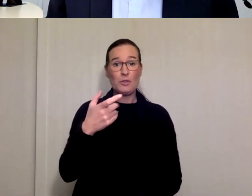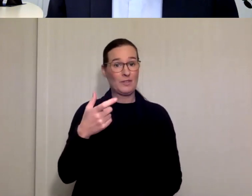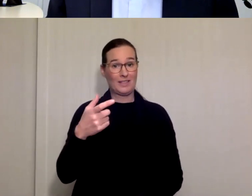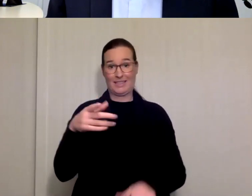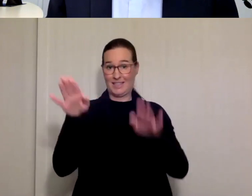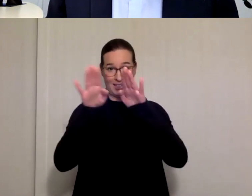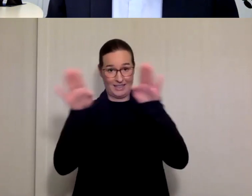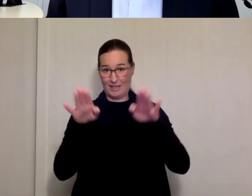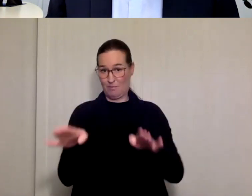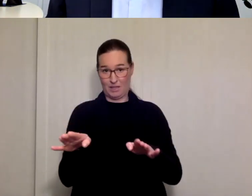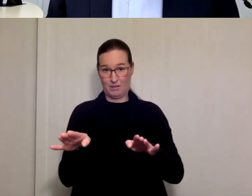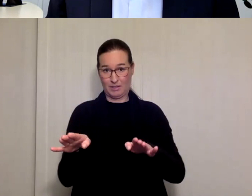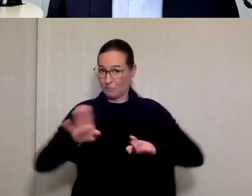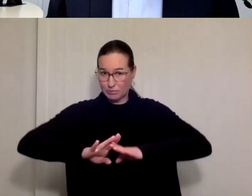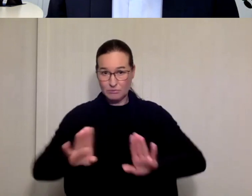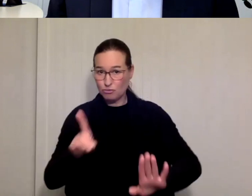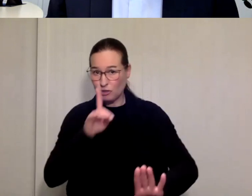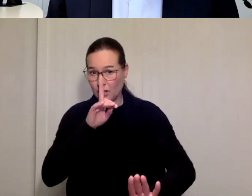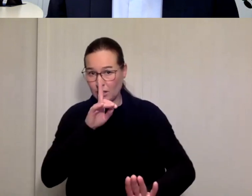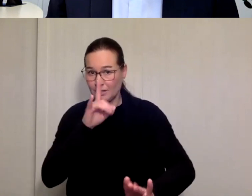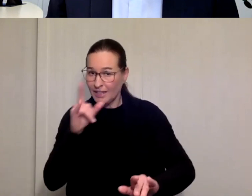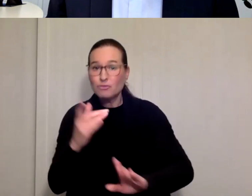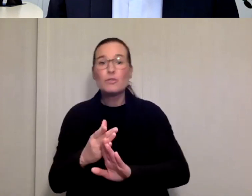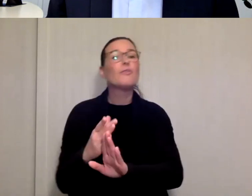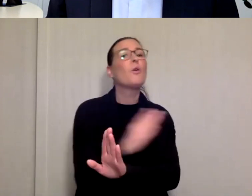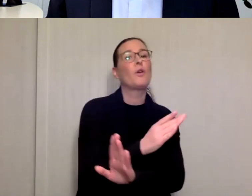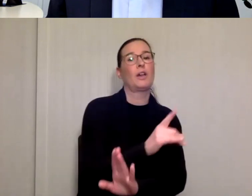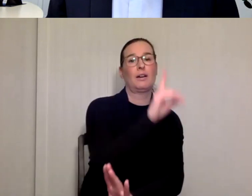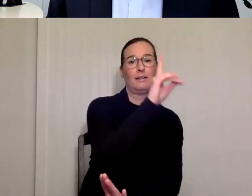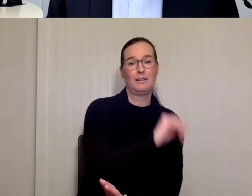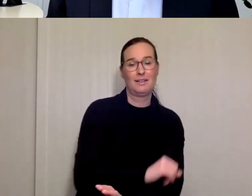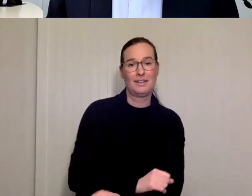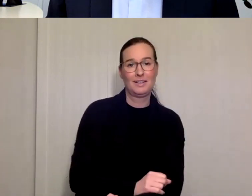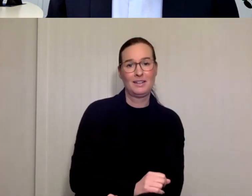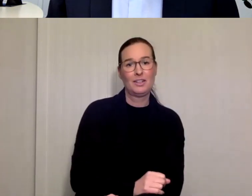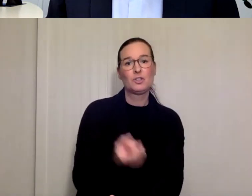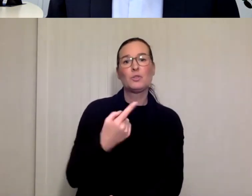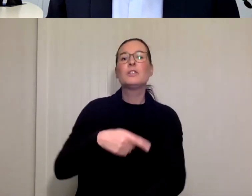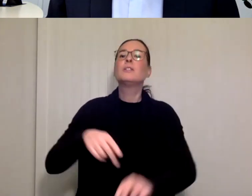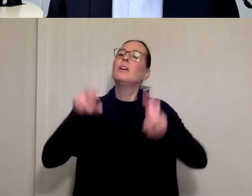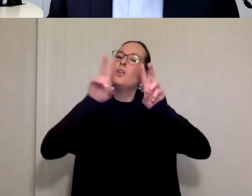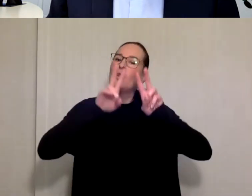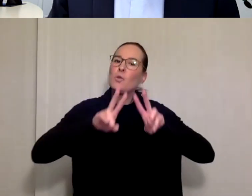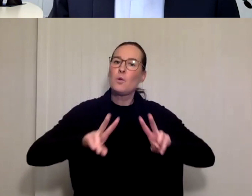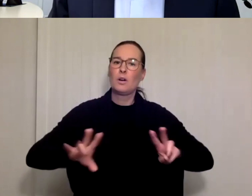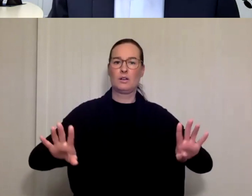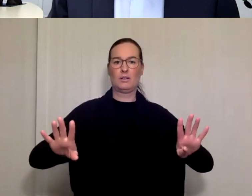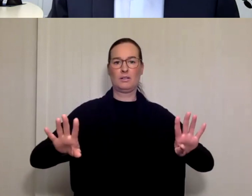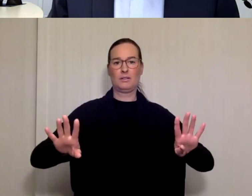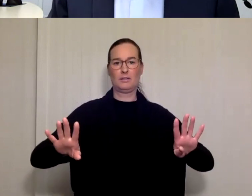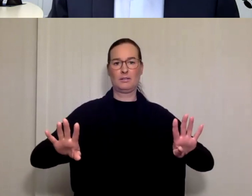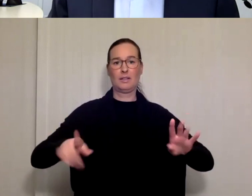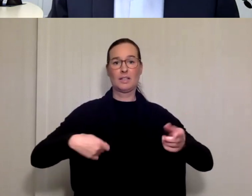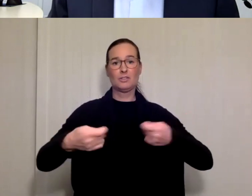schon. Und diese Verlangsamung und diese, ja, auch